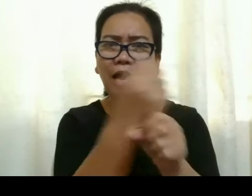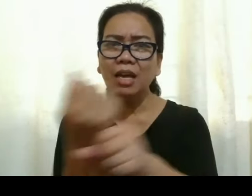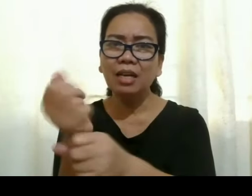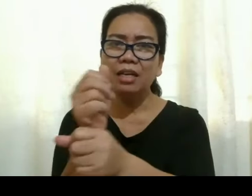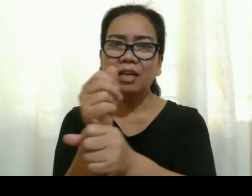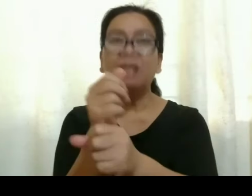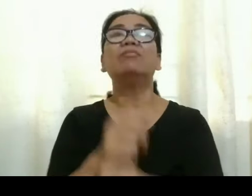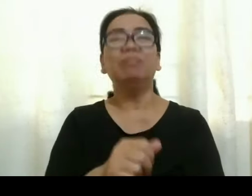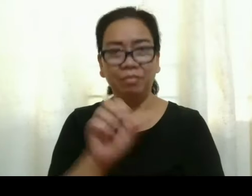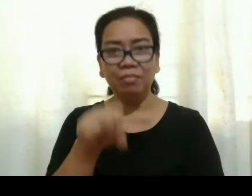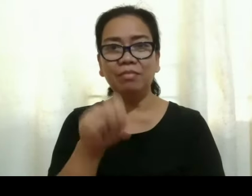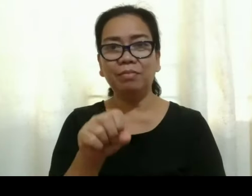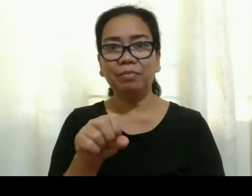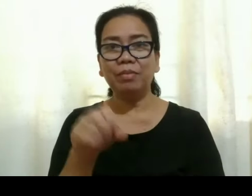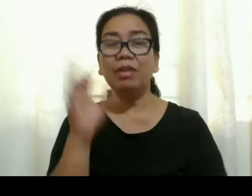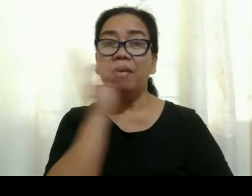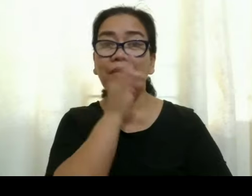niya?